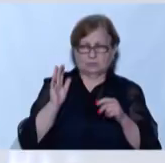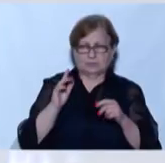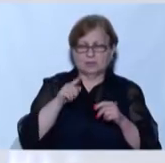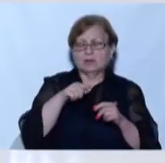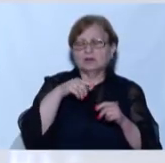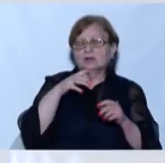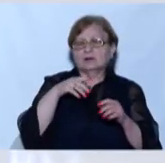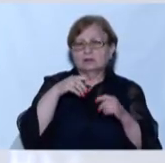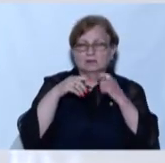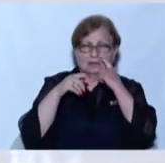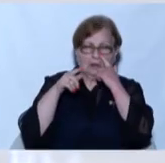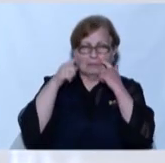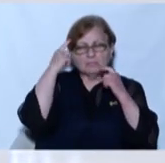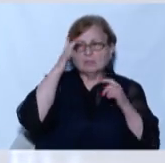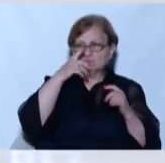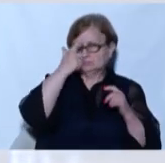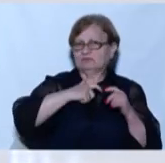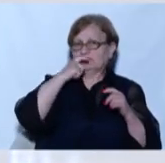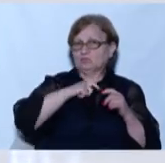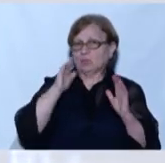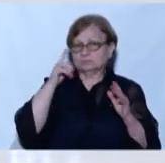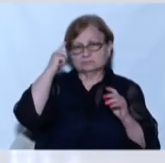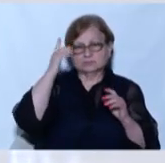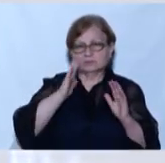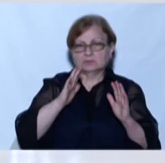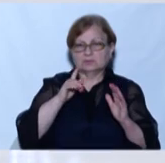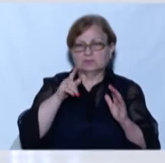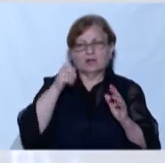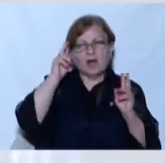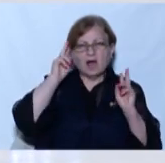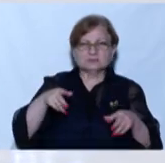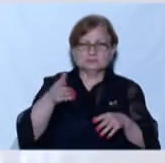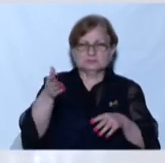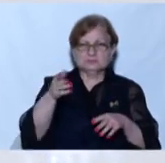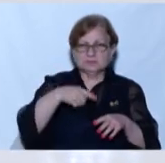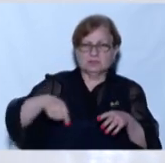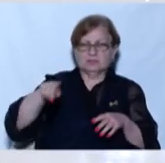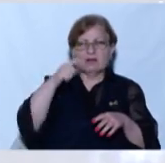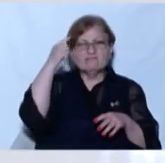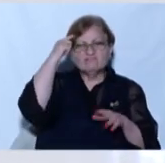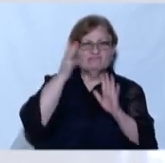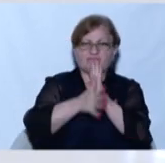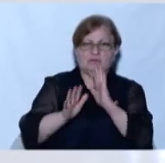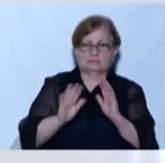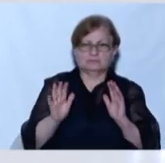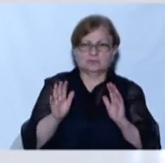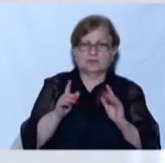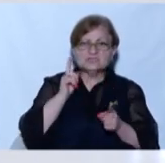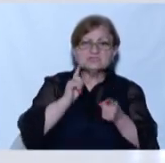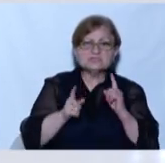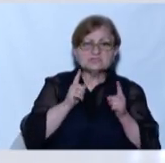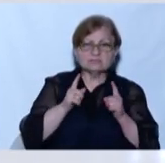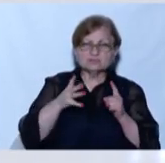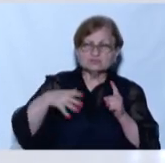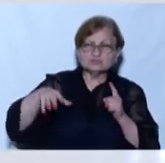პირადი გვერდზე გადადონ და ქვეყანაზე იზრუნონ. ამისი ცოდნაც არ არის, ამისი მიხვედრილობაც არ არის რომ სინამდვილეში ამას